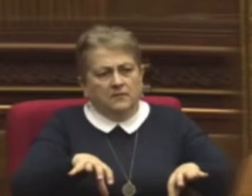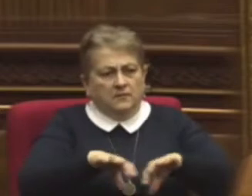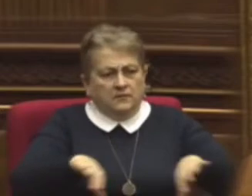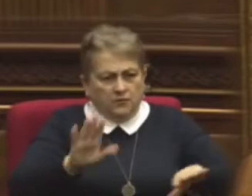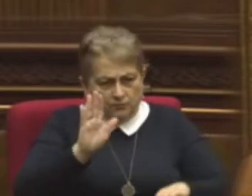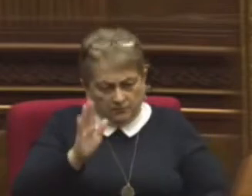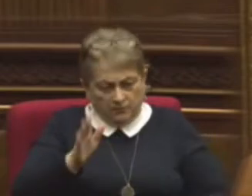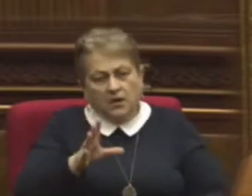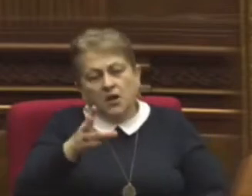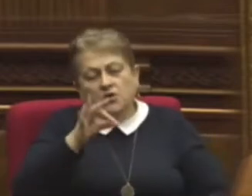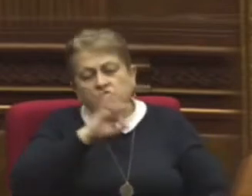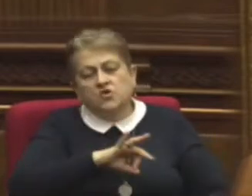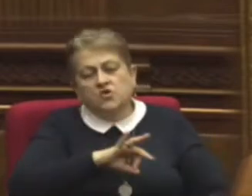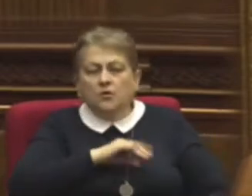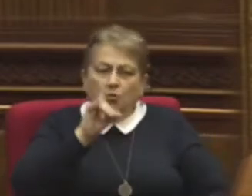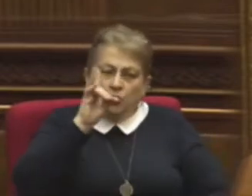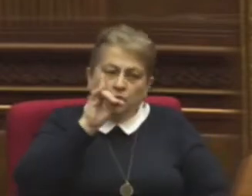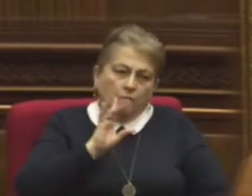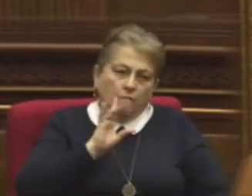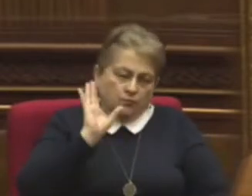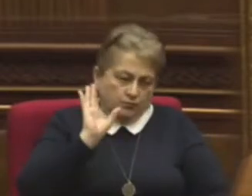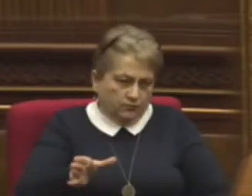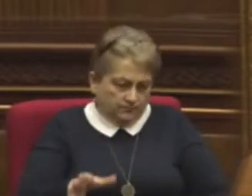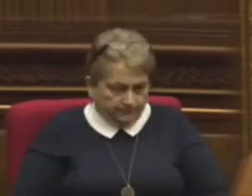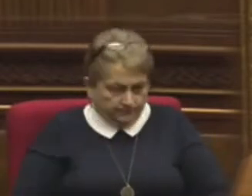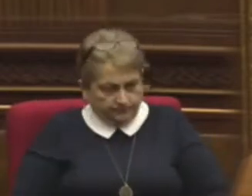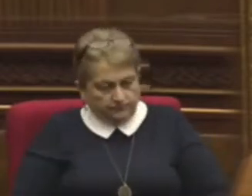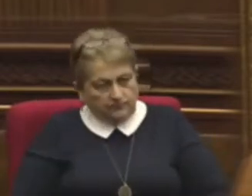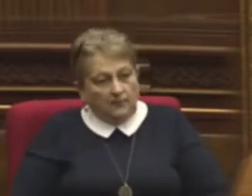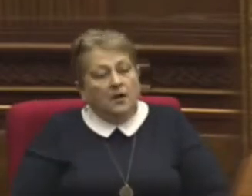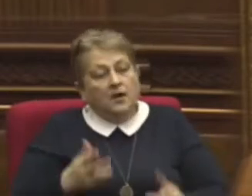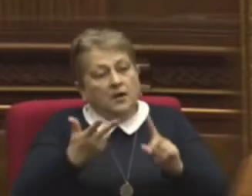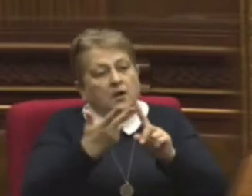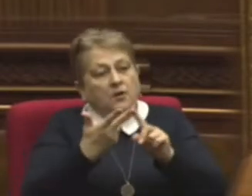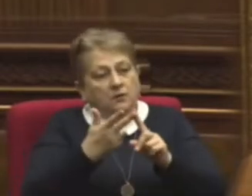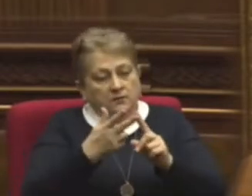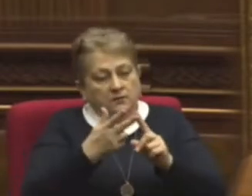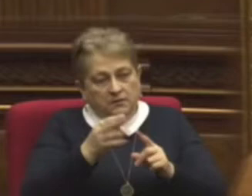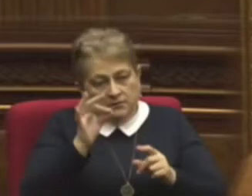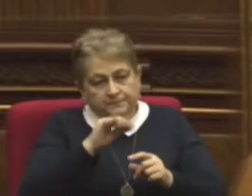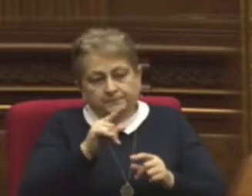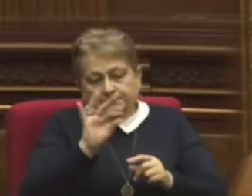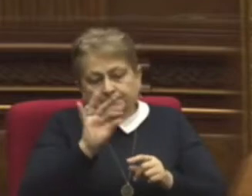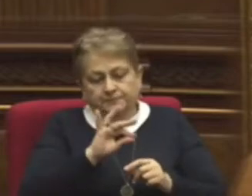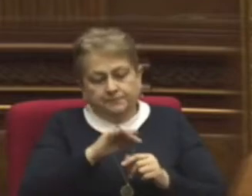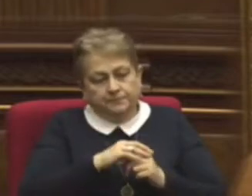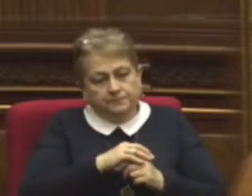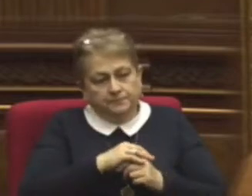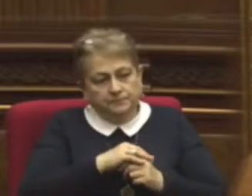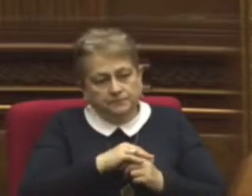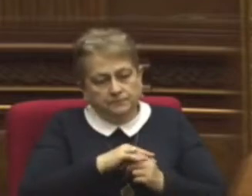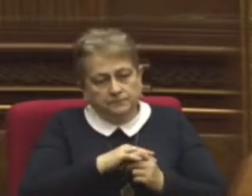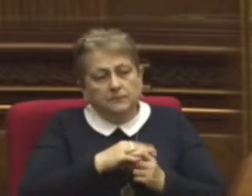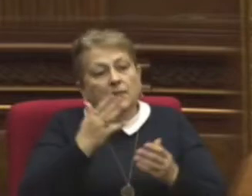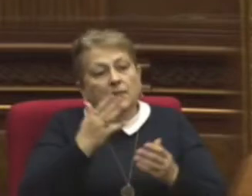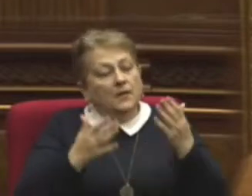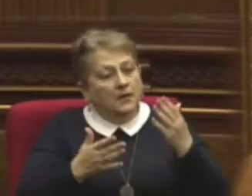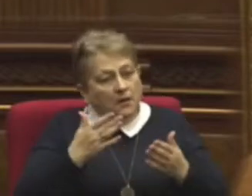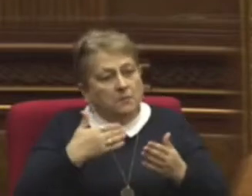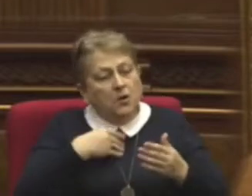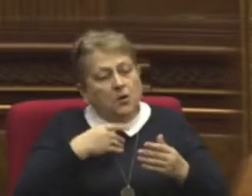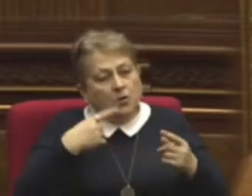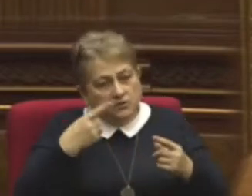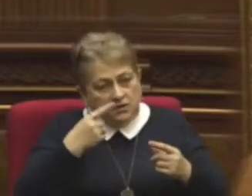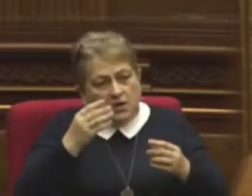համարեն իրենց շահերին ավելի հարմար։ Եվ երրորդ կետը, որ ուզում եմ ասել, դա այն է, որ եթե